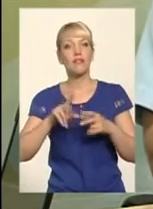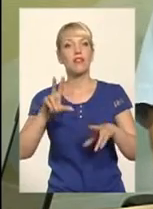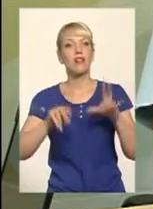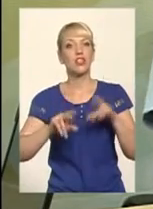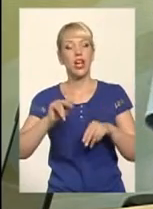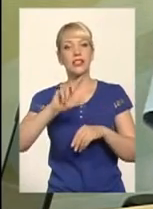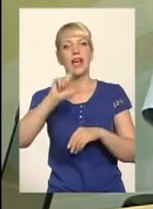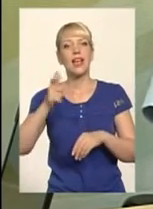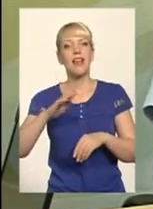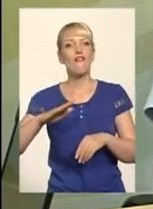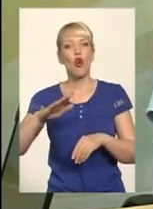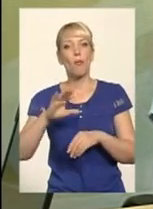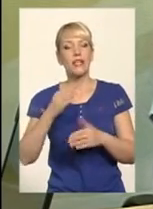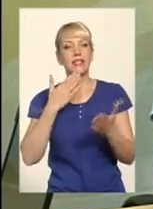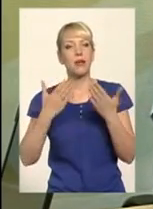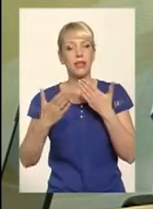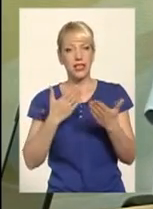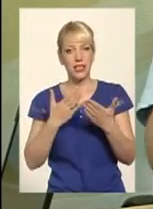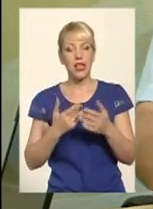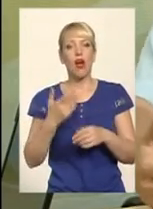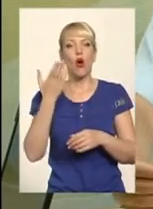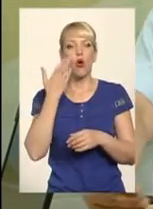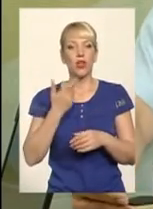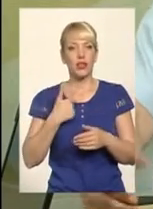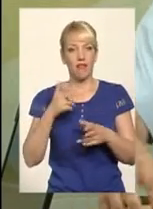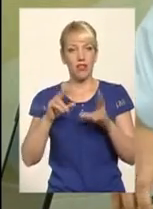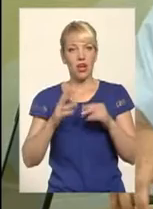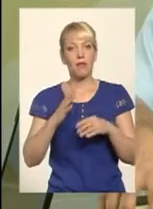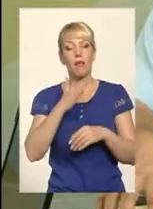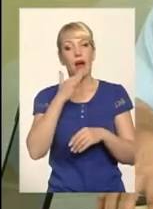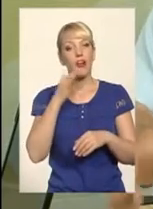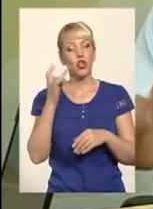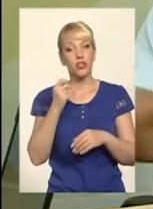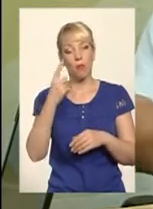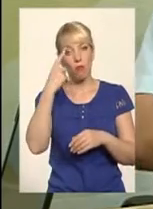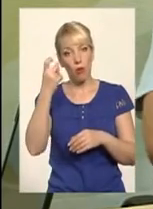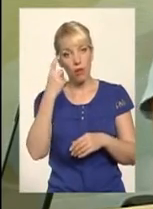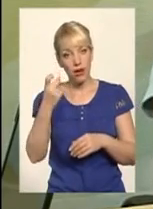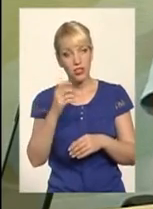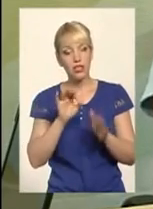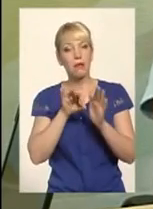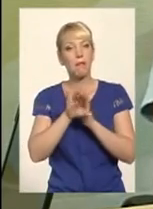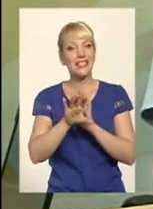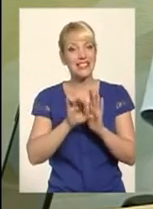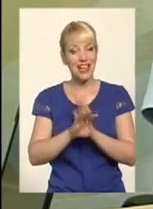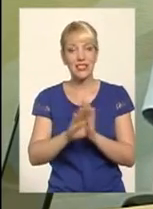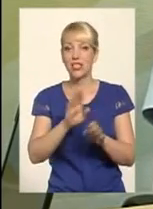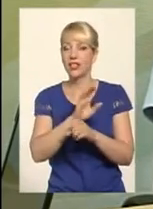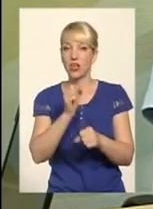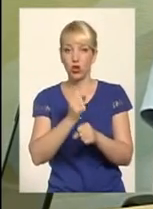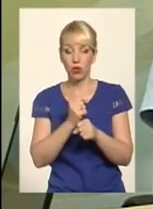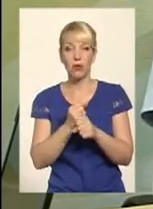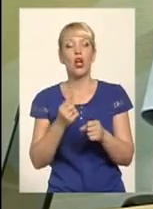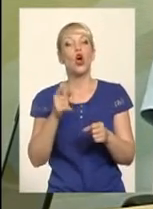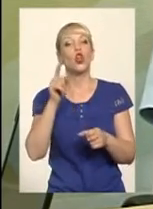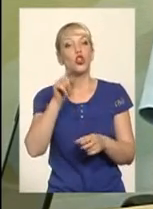підхід. Я вважаю, що коли багаторазово було, скажімо, попереджено, підсказано і не зроблено, тоді треба карати. Такий важкий час